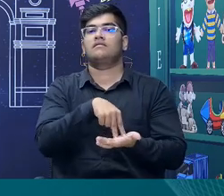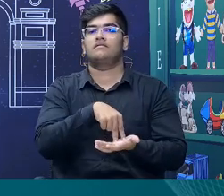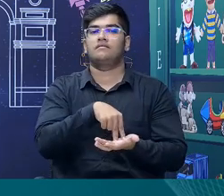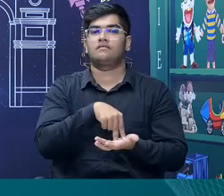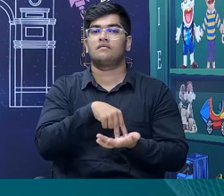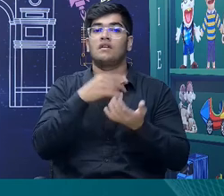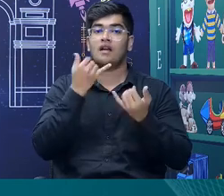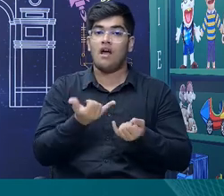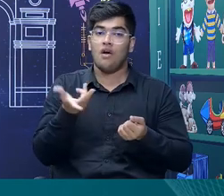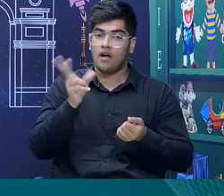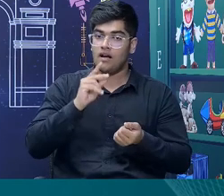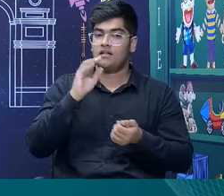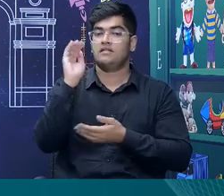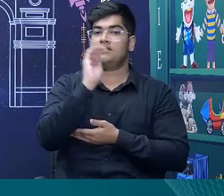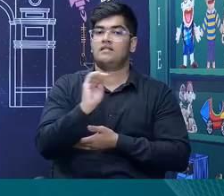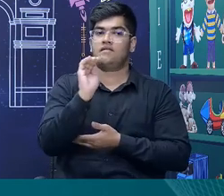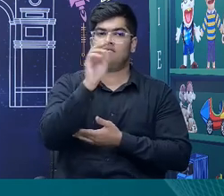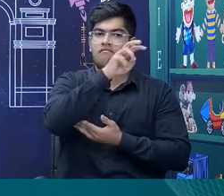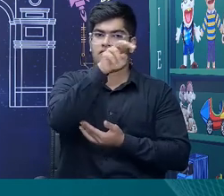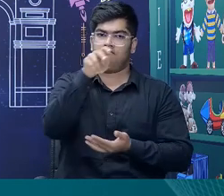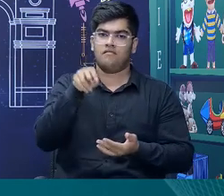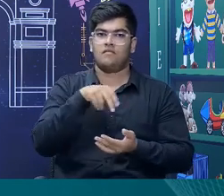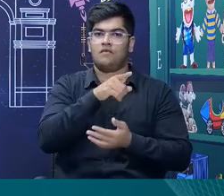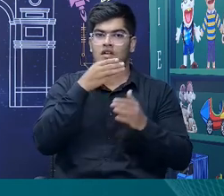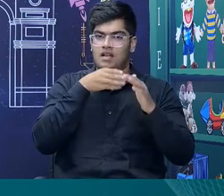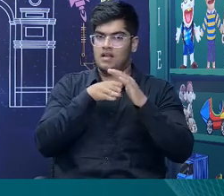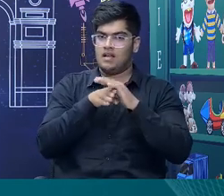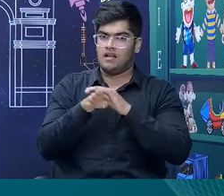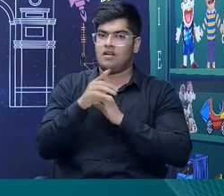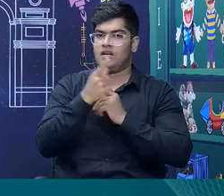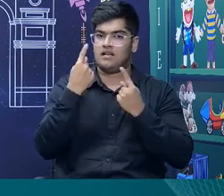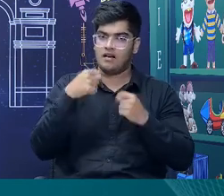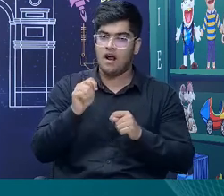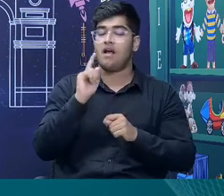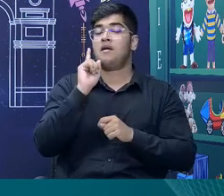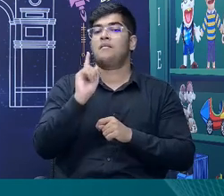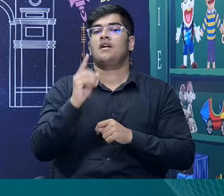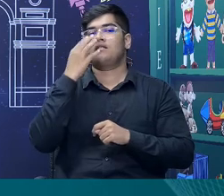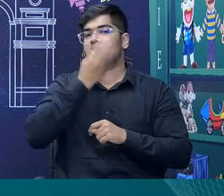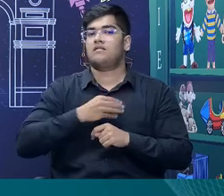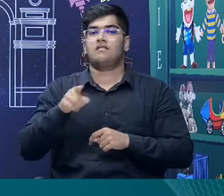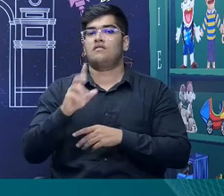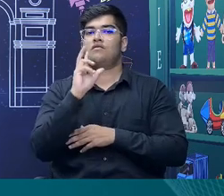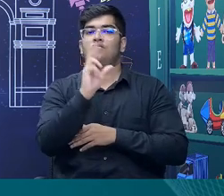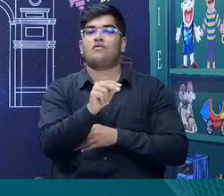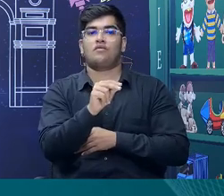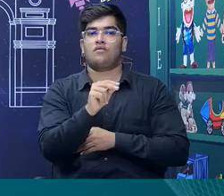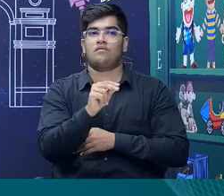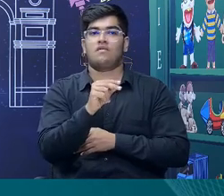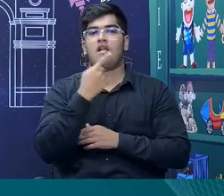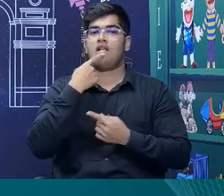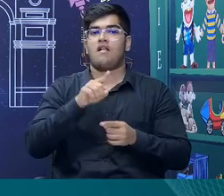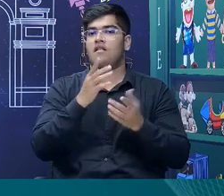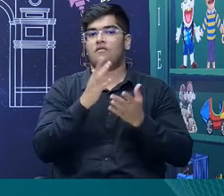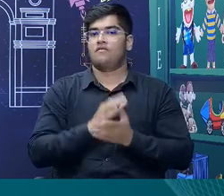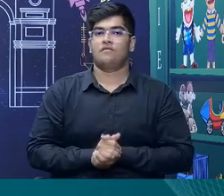अब फिर से शिवाजी आए और वो अंदर जान के लिए उन्होंने कोशिश कारी तो गणेश जी ने उन्हें रॉक दिया